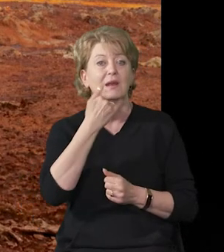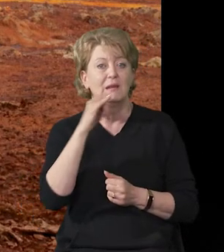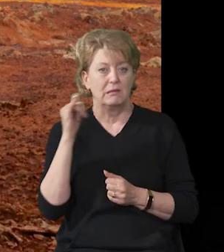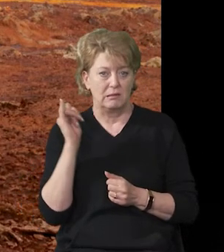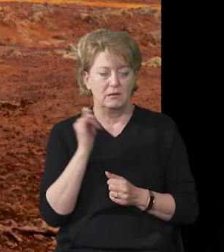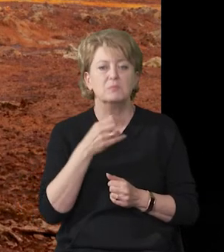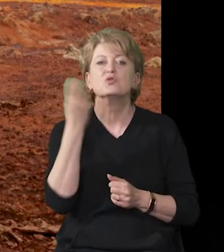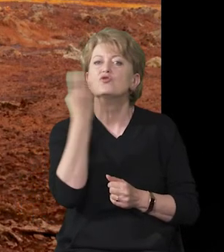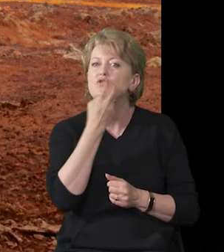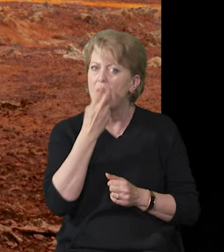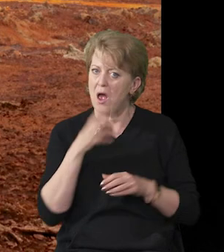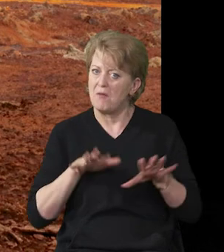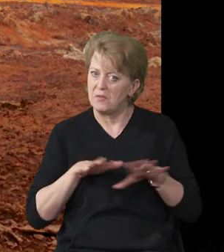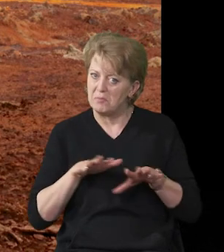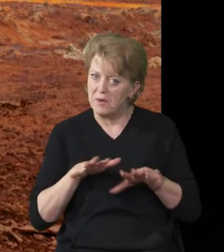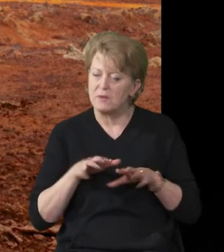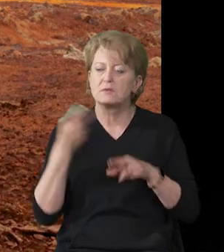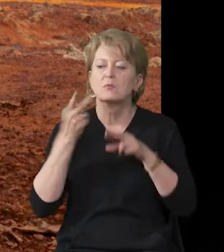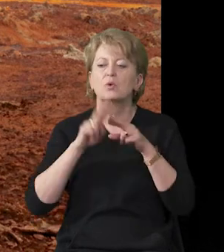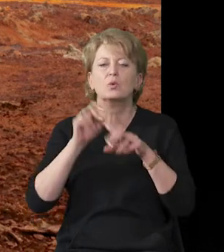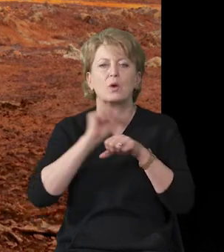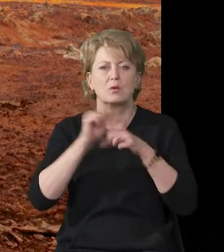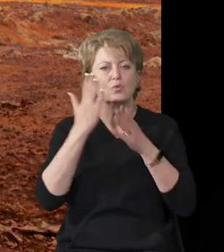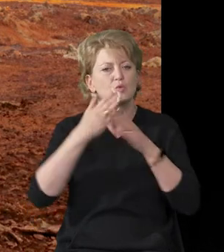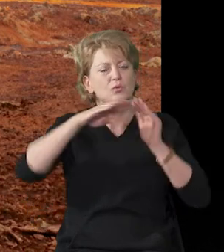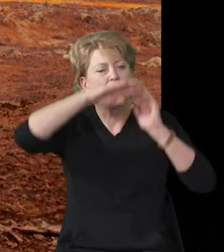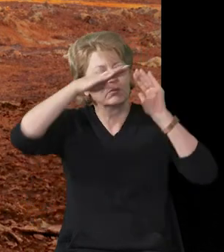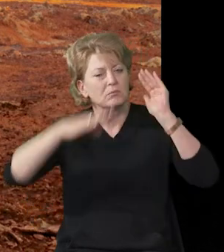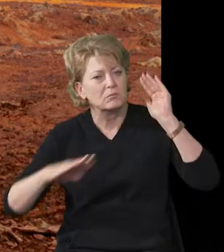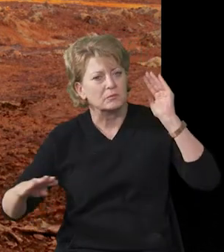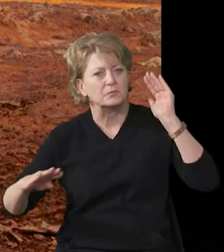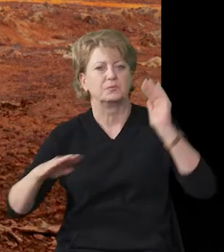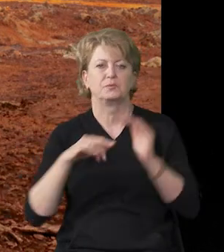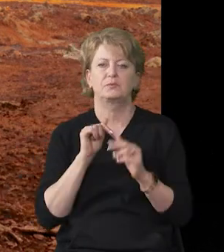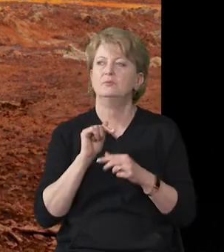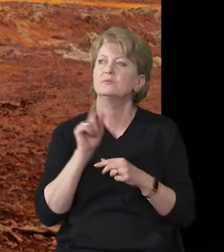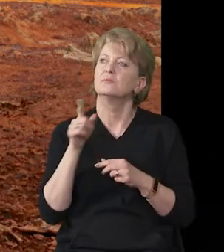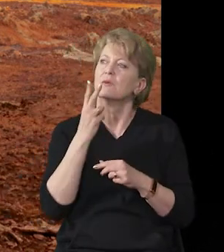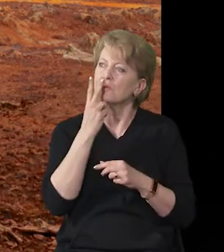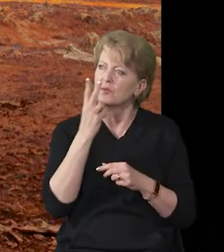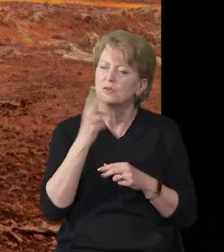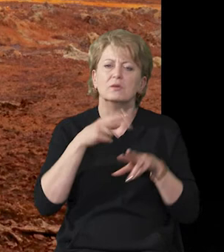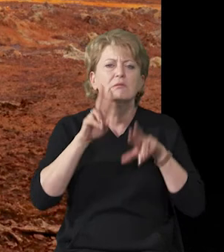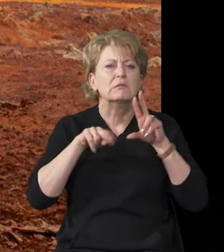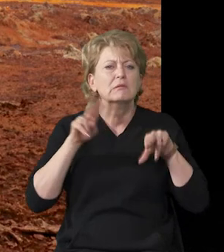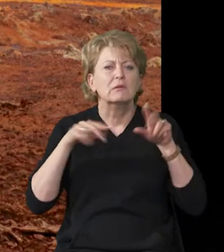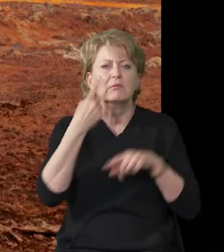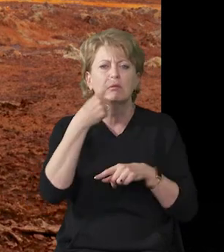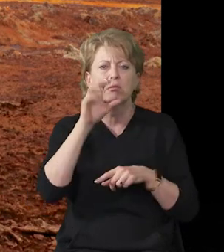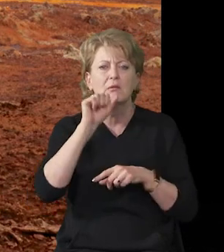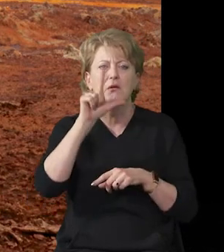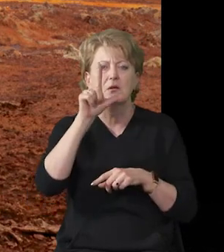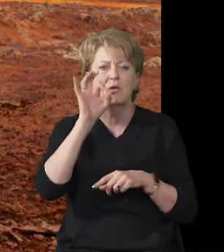się w depresji Danakil, jest Dalol. Na niektórych mapach Dalol jest zaznaczony